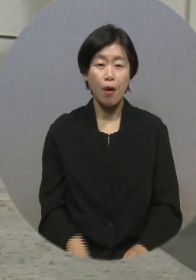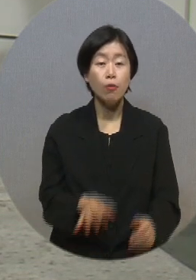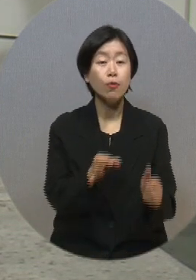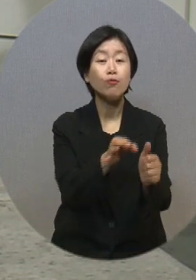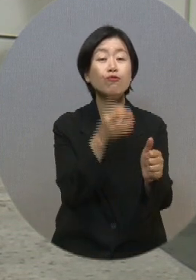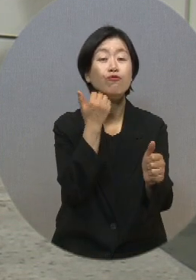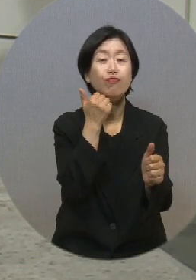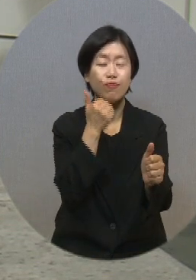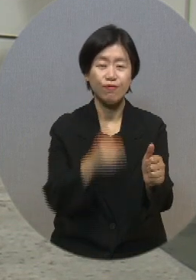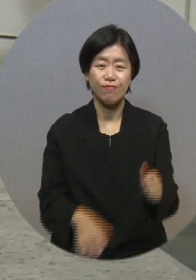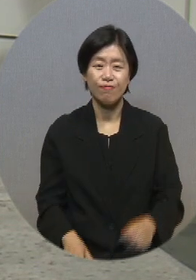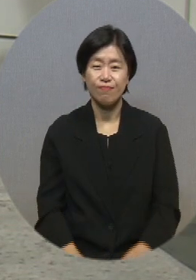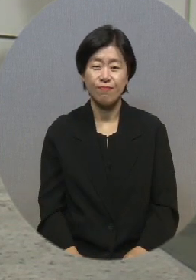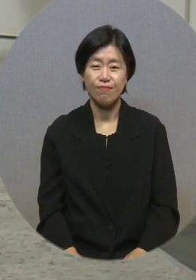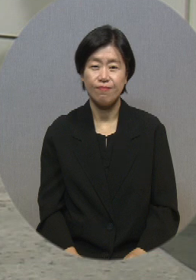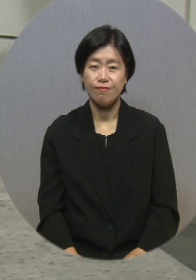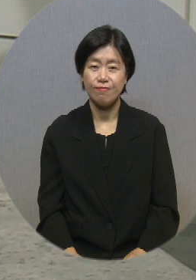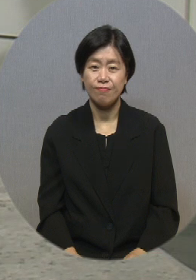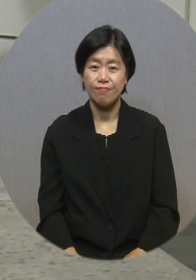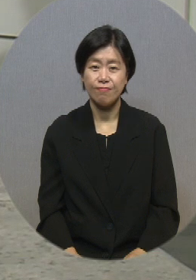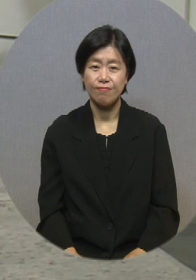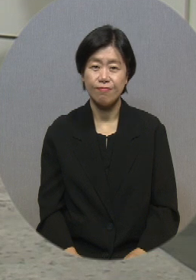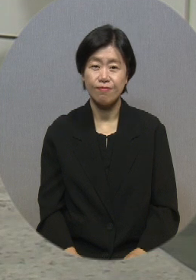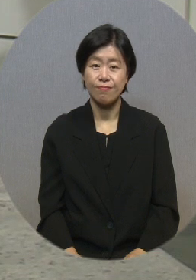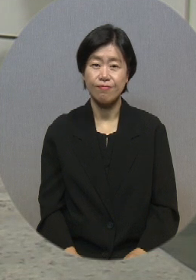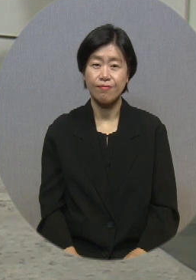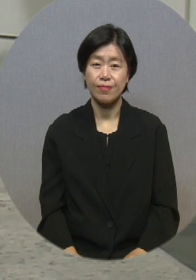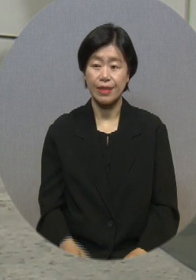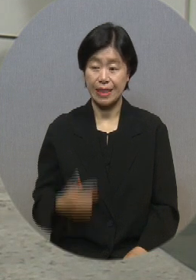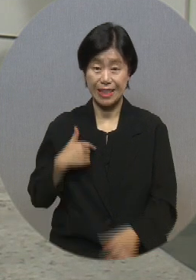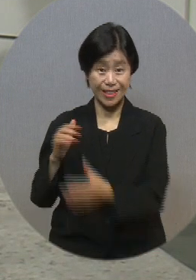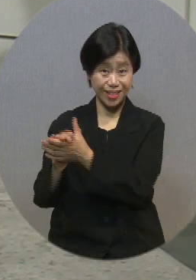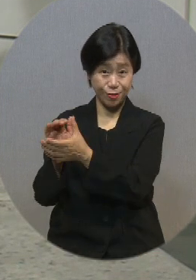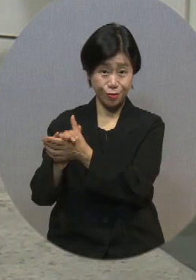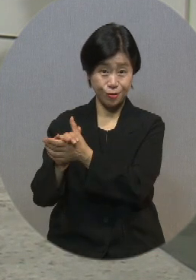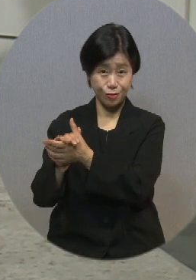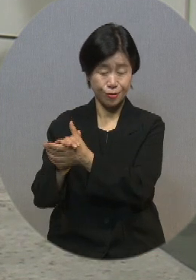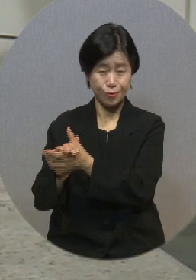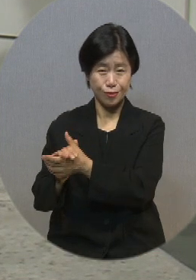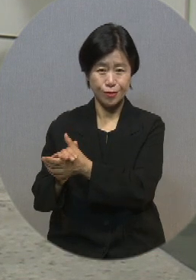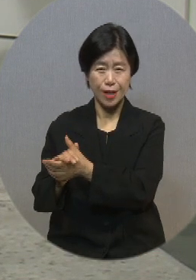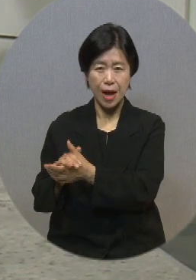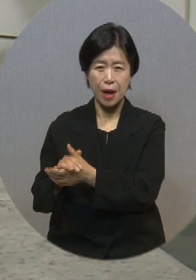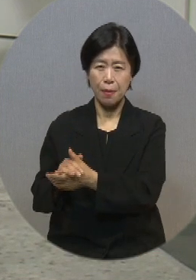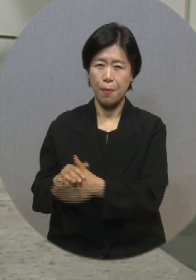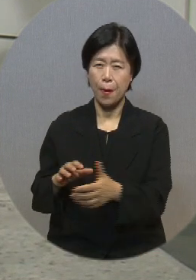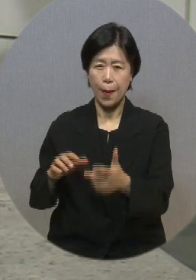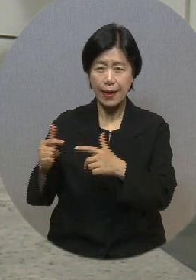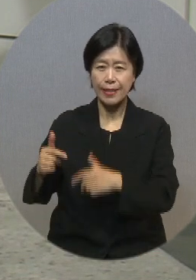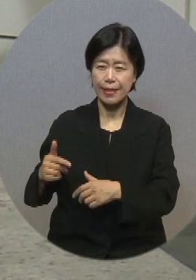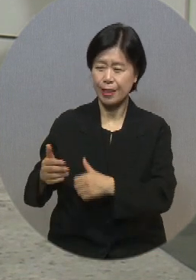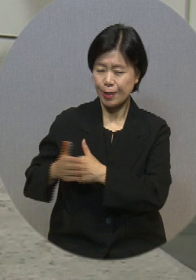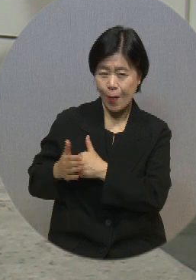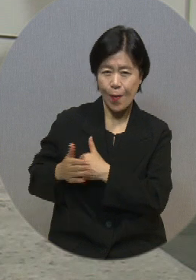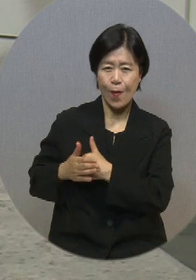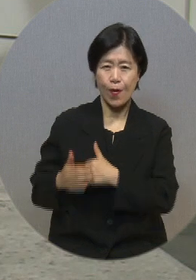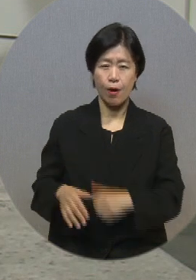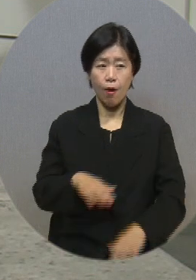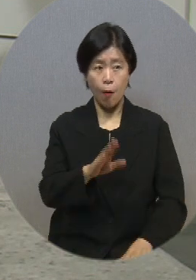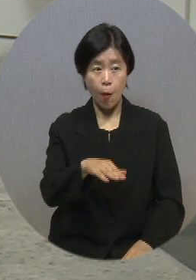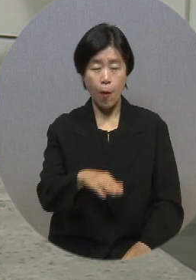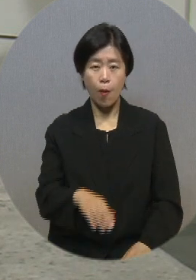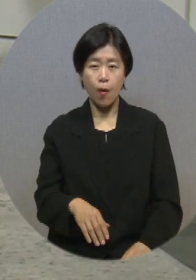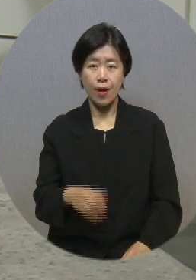정말 어느 분이 주셨어요? 야. 그 친구가 네 열심히 하라고 네네네 나가게 된 거 열심히